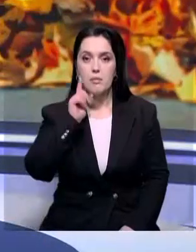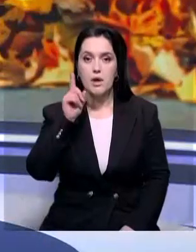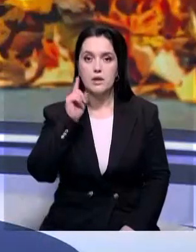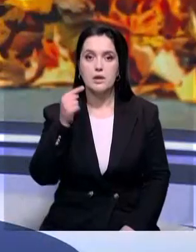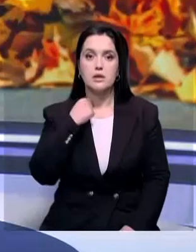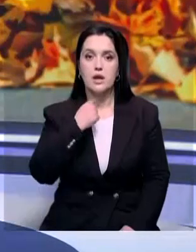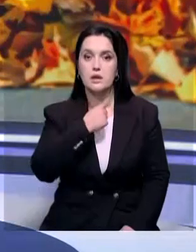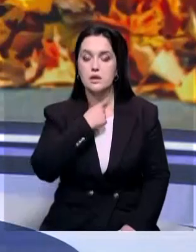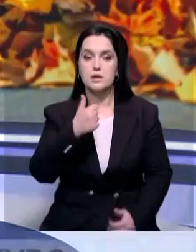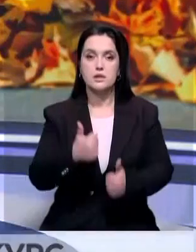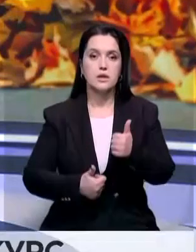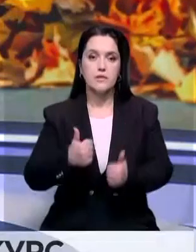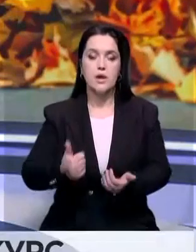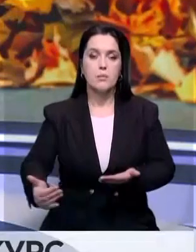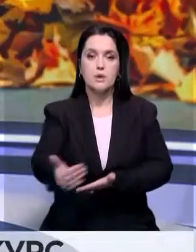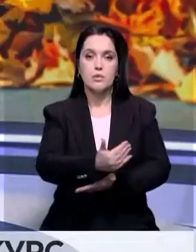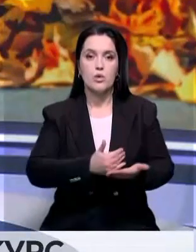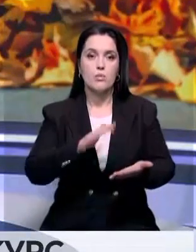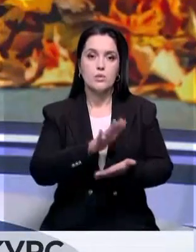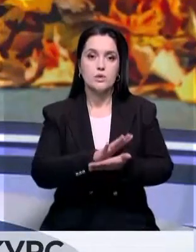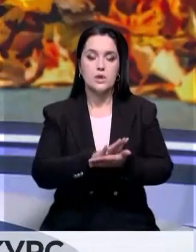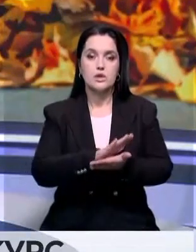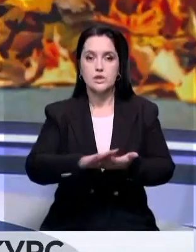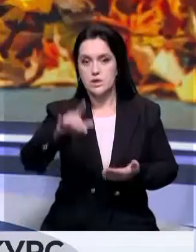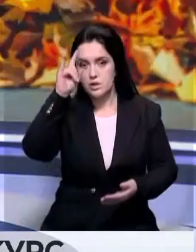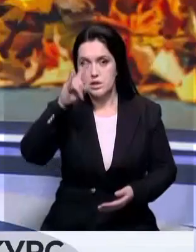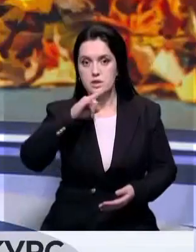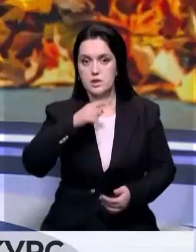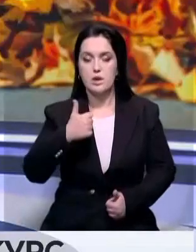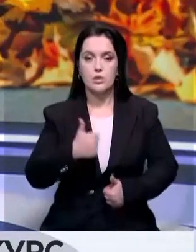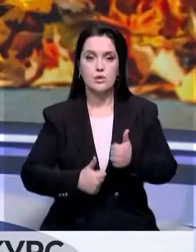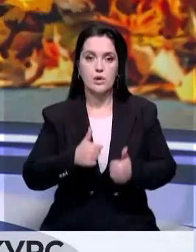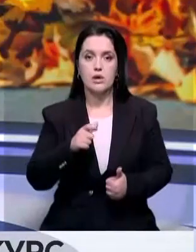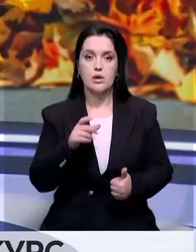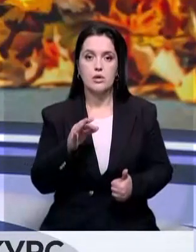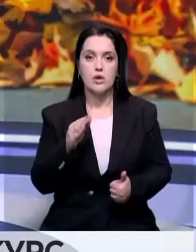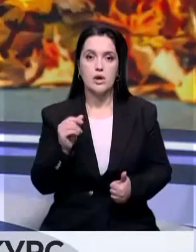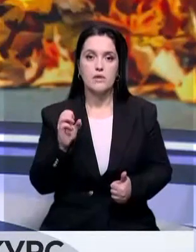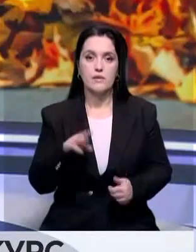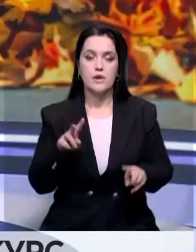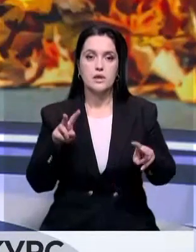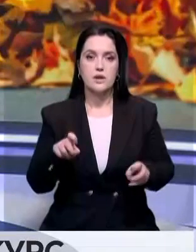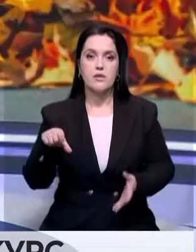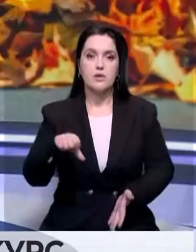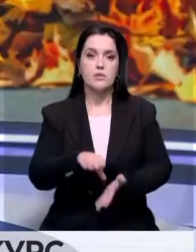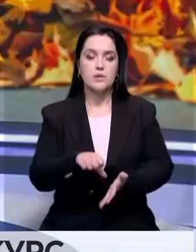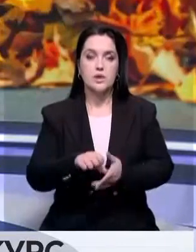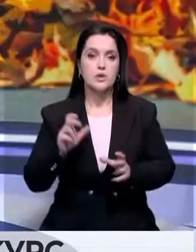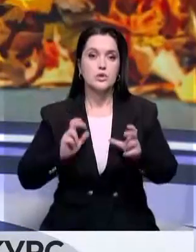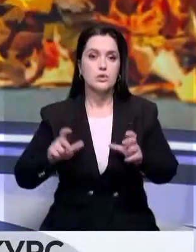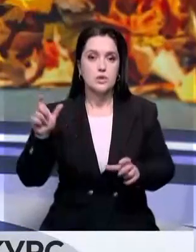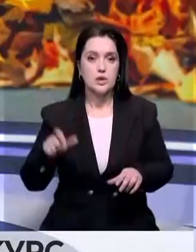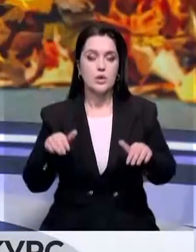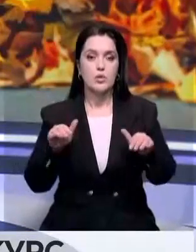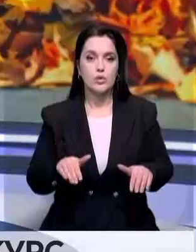Молодежь Талдыкургана устроила соревнования по сбору мусора. В рамках акции «Таза Казахстан» провели конкурс «Экофест». В нем приняли